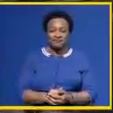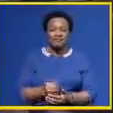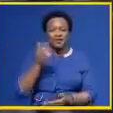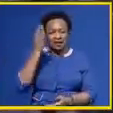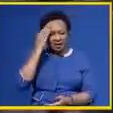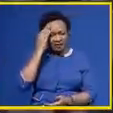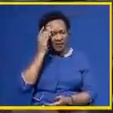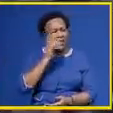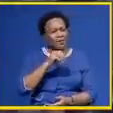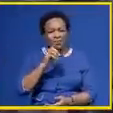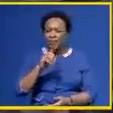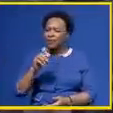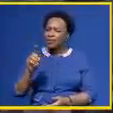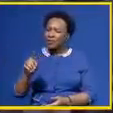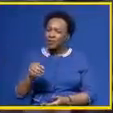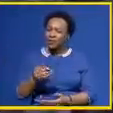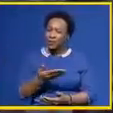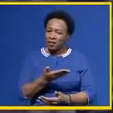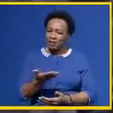Najua mko hapa.